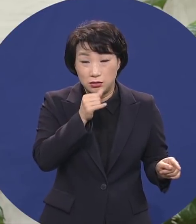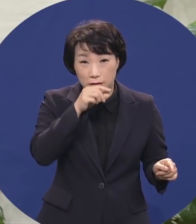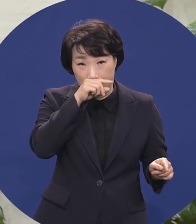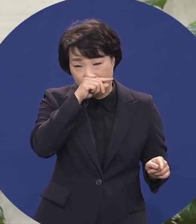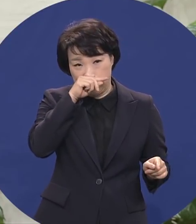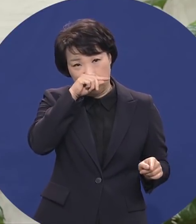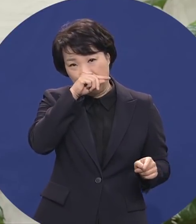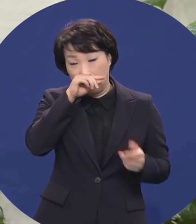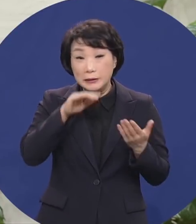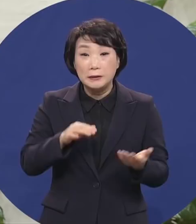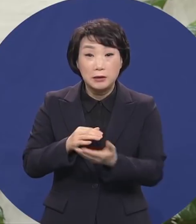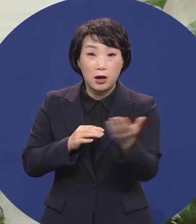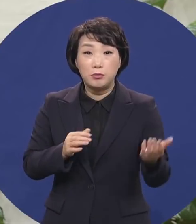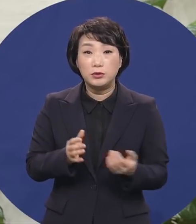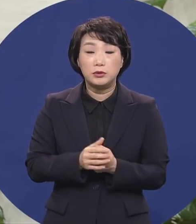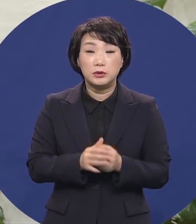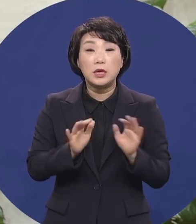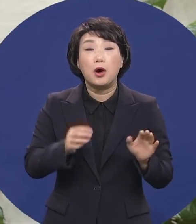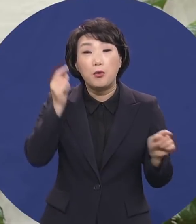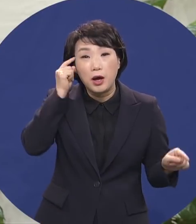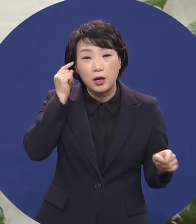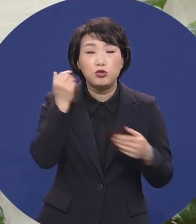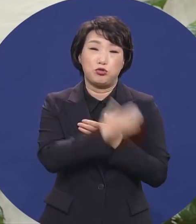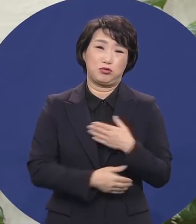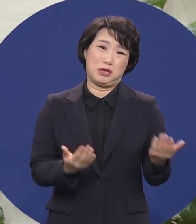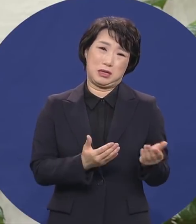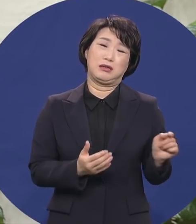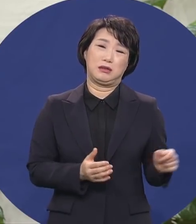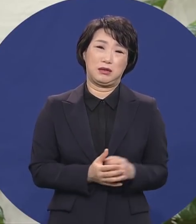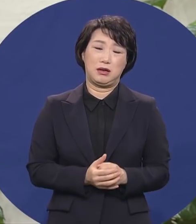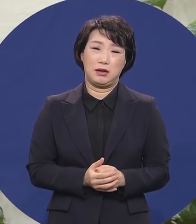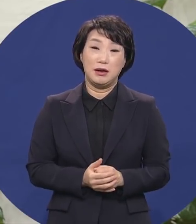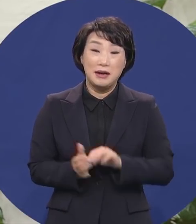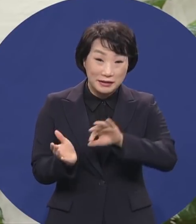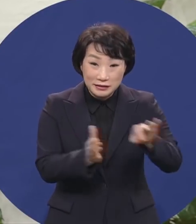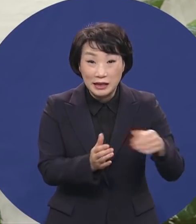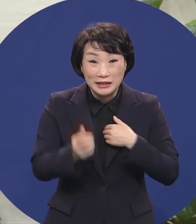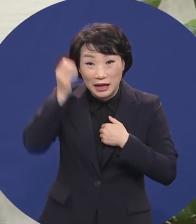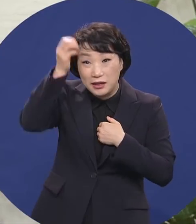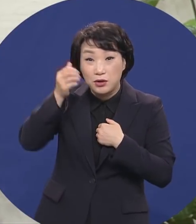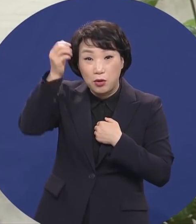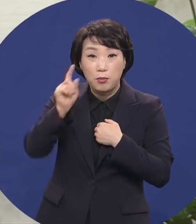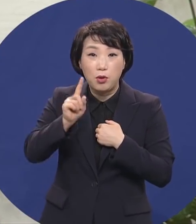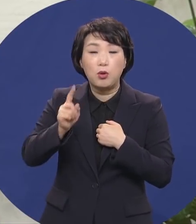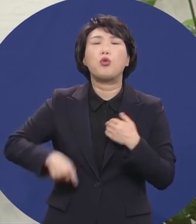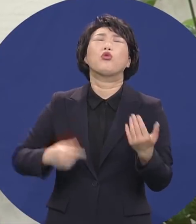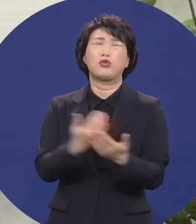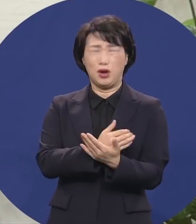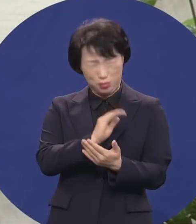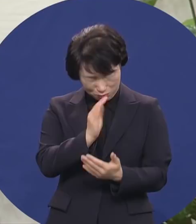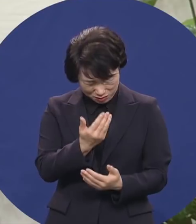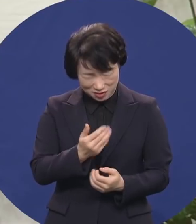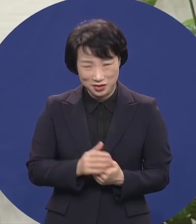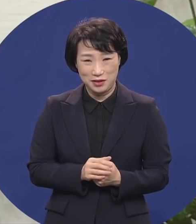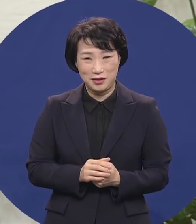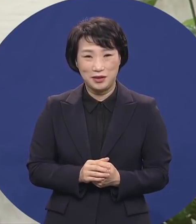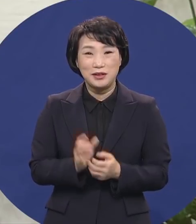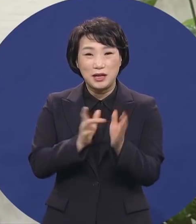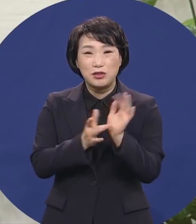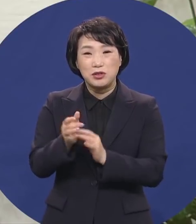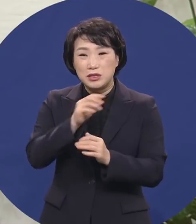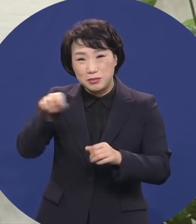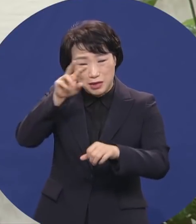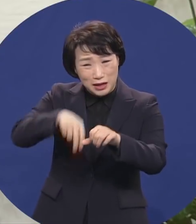이런 얘기를 왜 합니까? 육신은 그래요. 그러나 내 영혼은 회개하면 돼. 예수님이